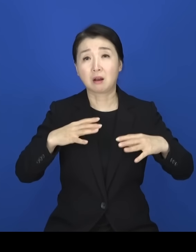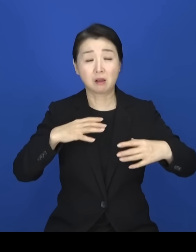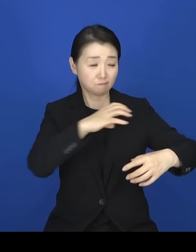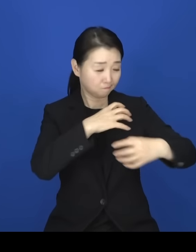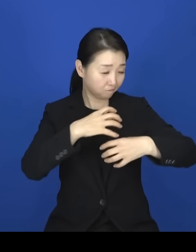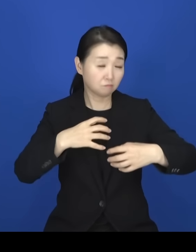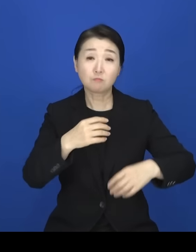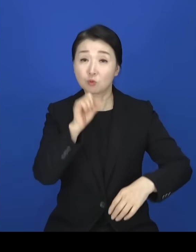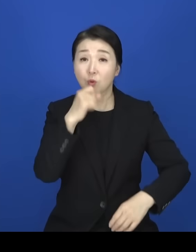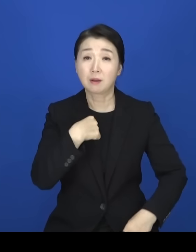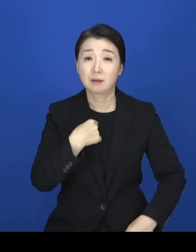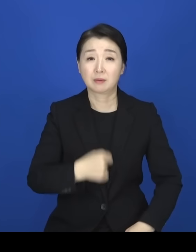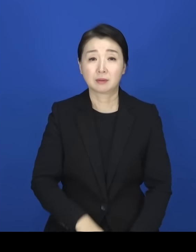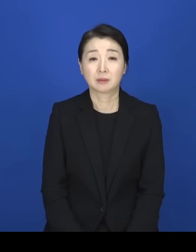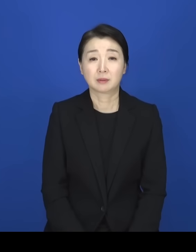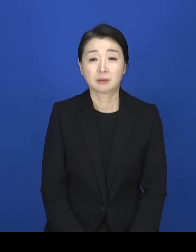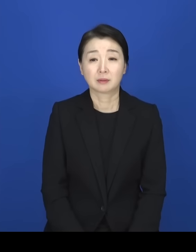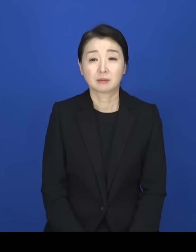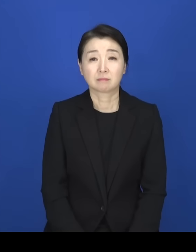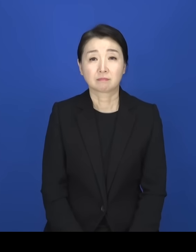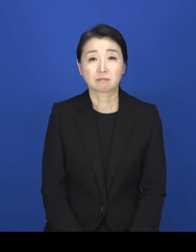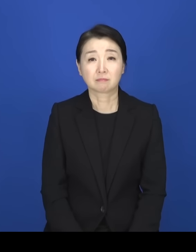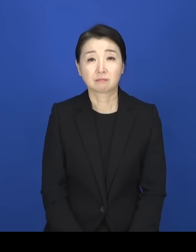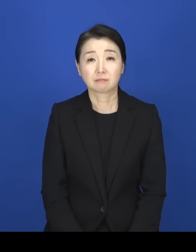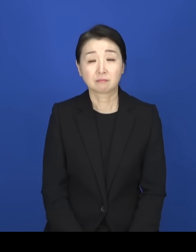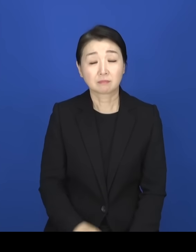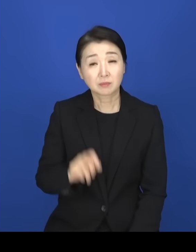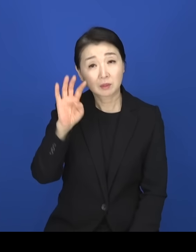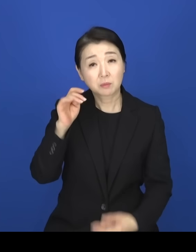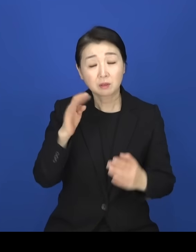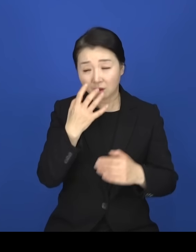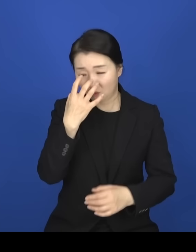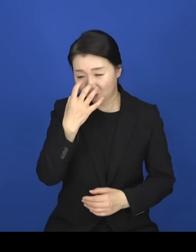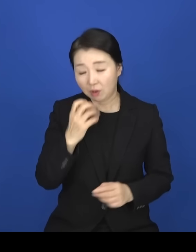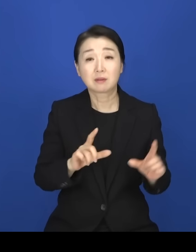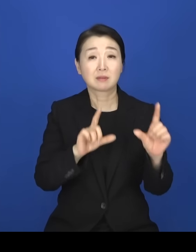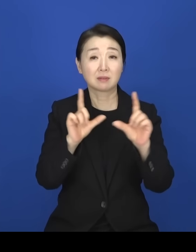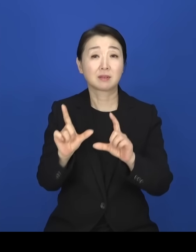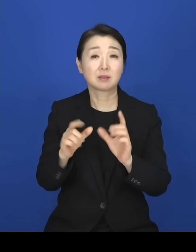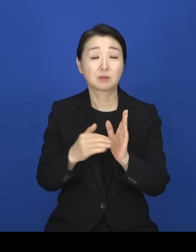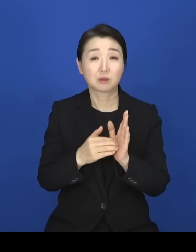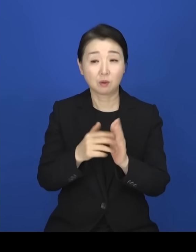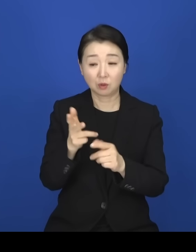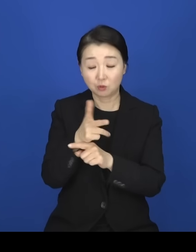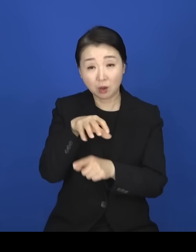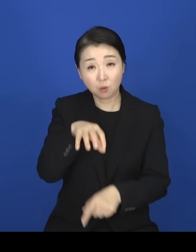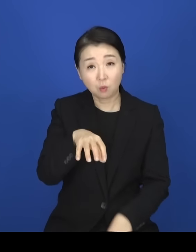거였거든요. 그렇게 한참 며칠을 좀 우울하게 지내다가 촬영장에서